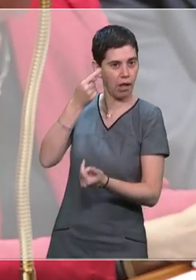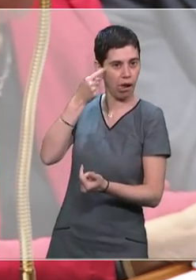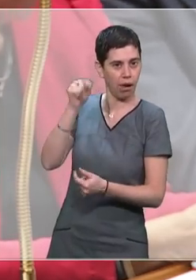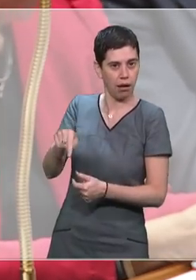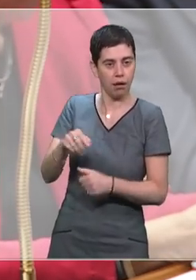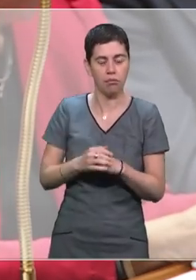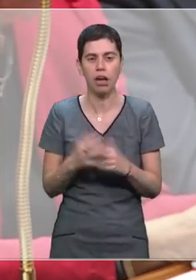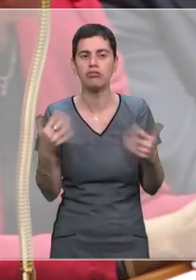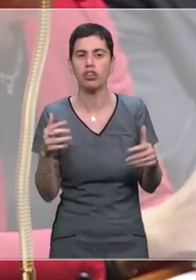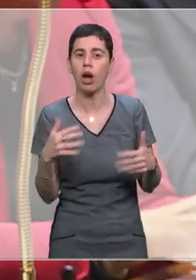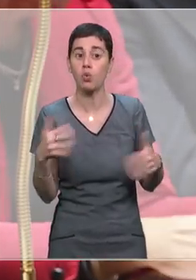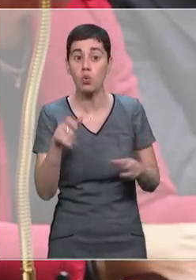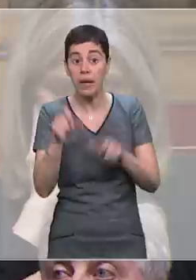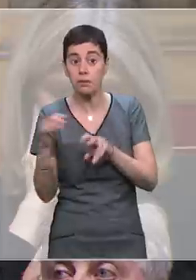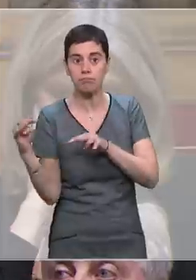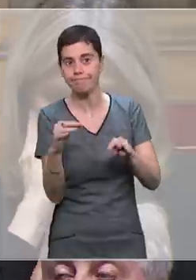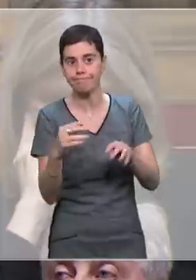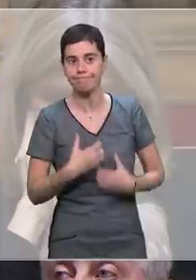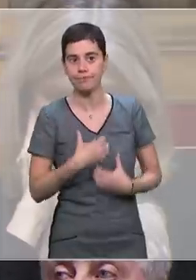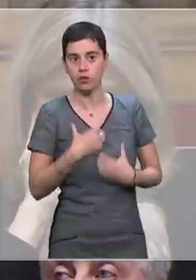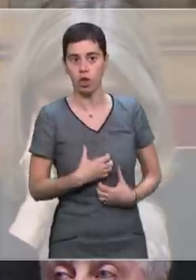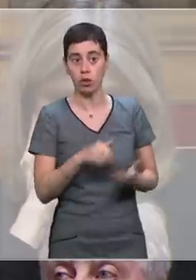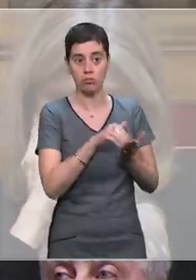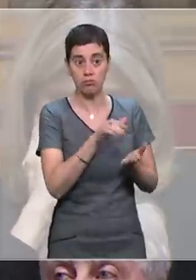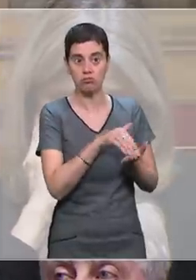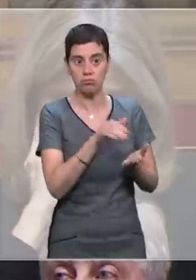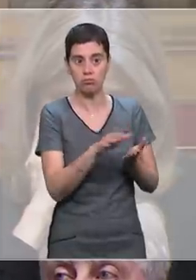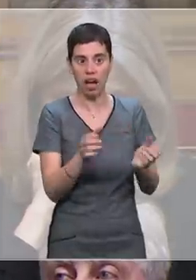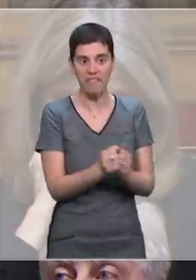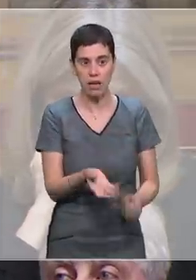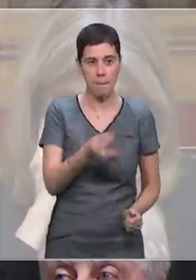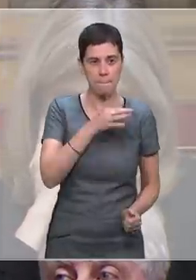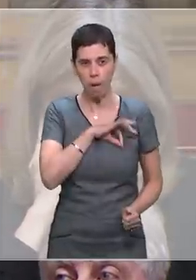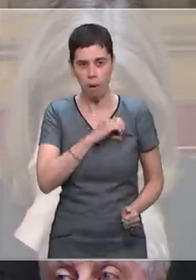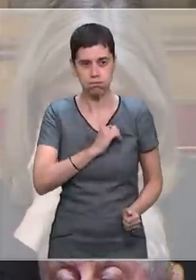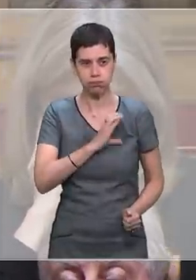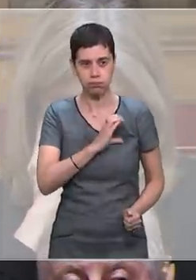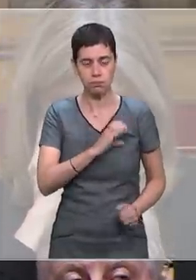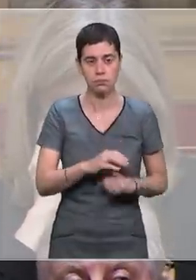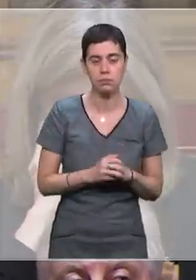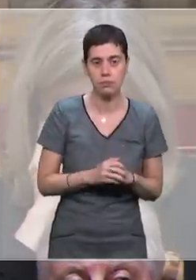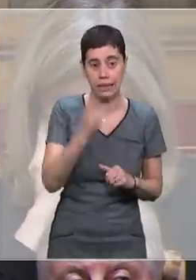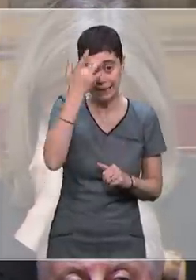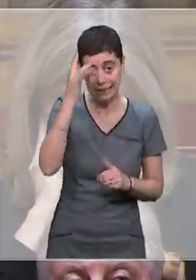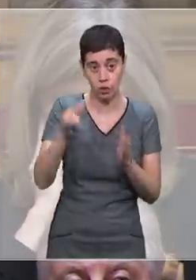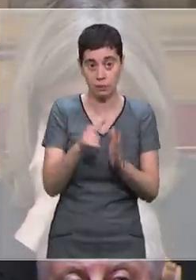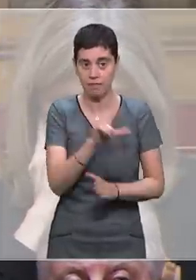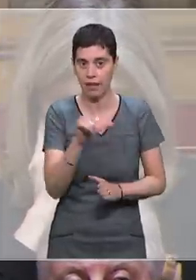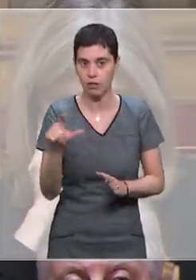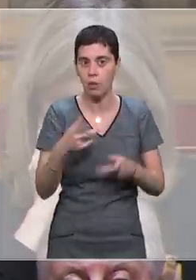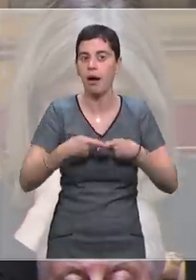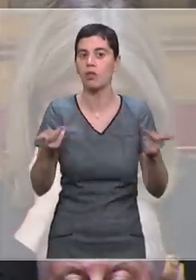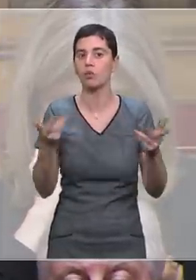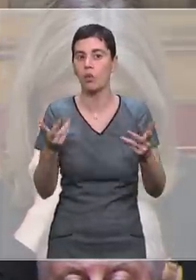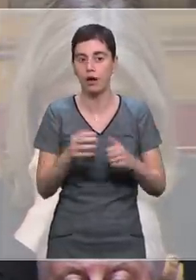déjà choqué en poursuivant ses licenciements alors qu'elle réalise des profits importants. À l'été 2022, c'était l'annonce